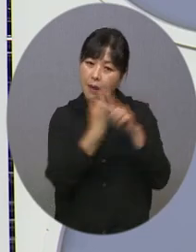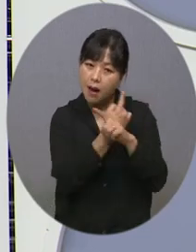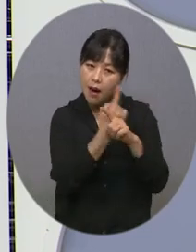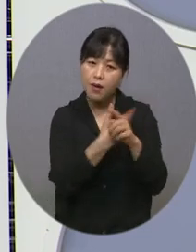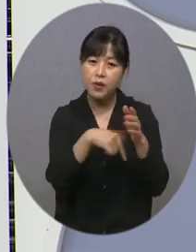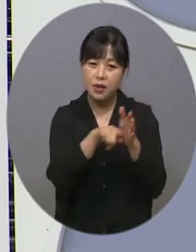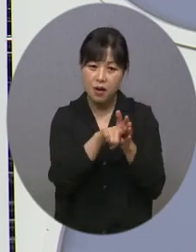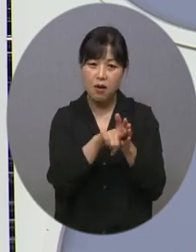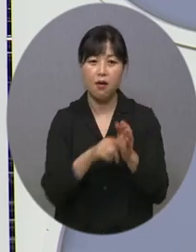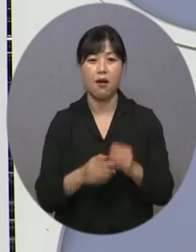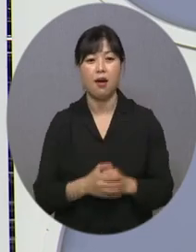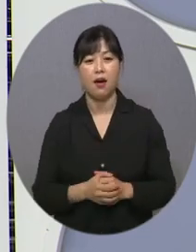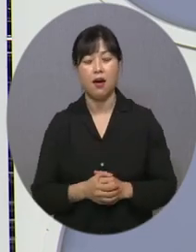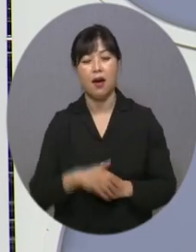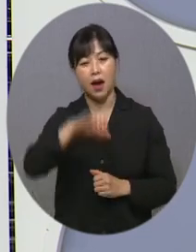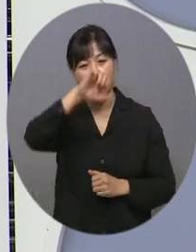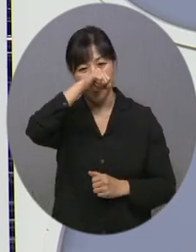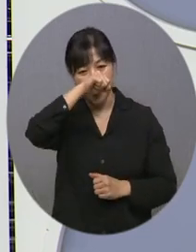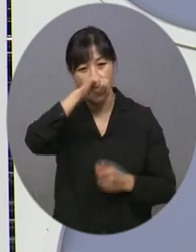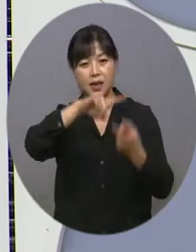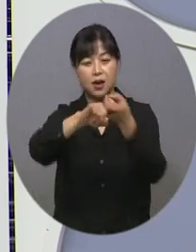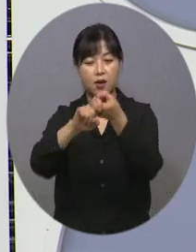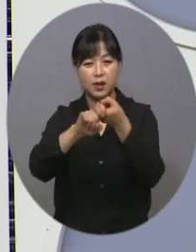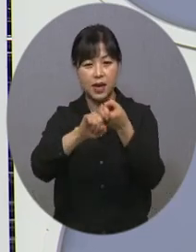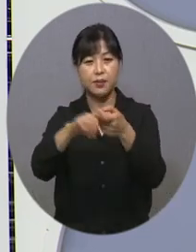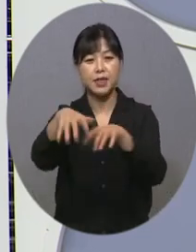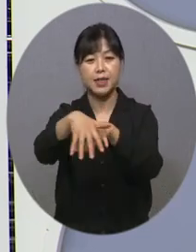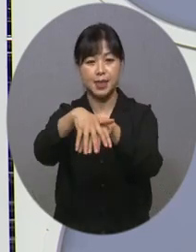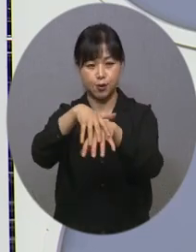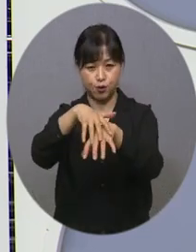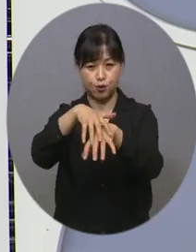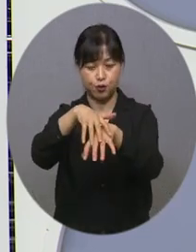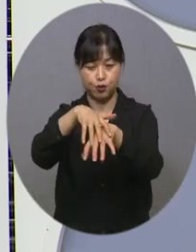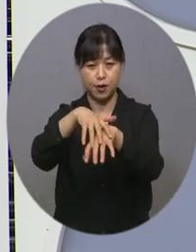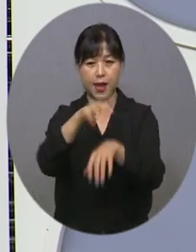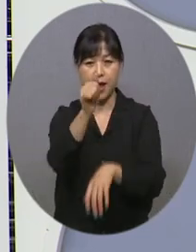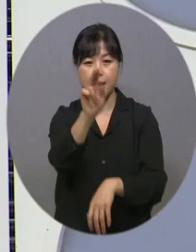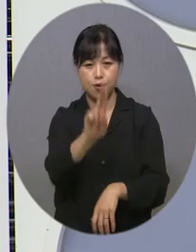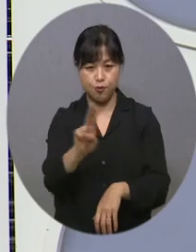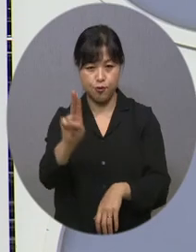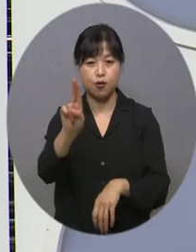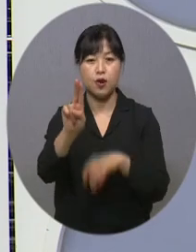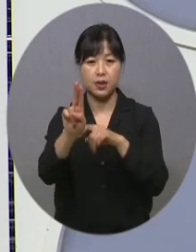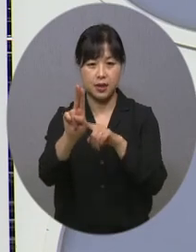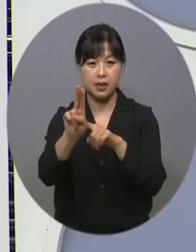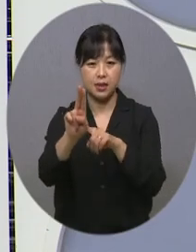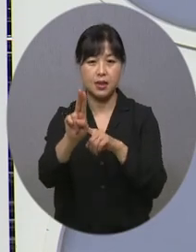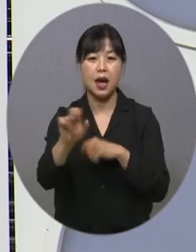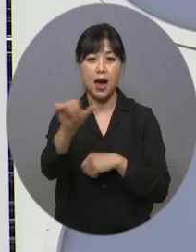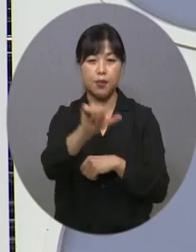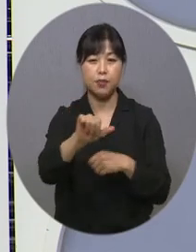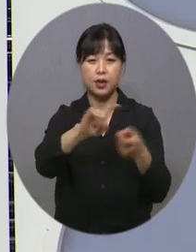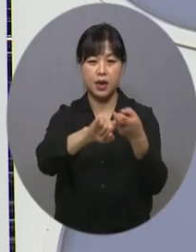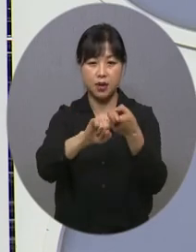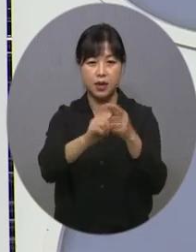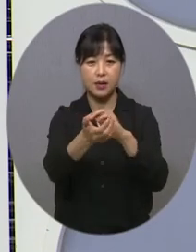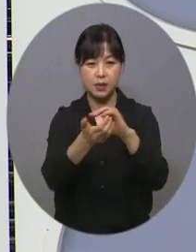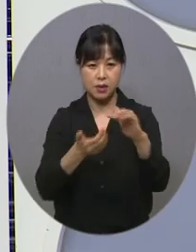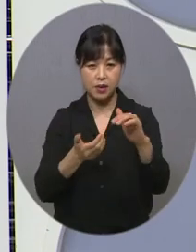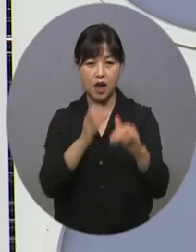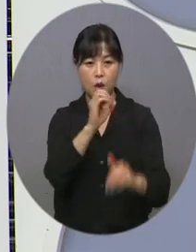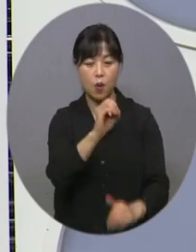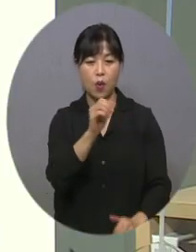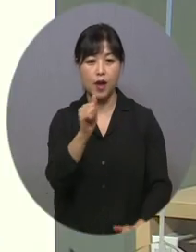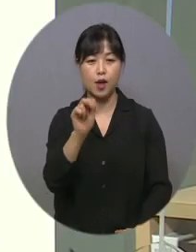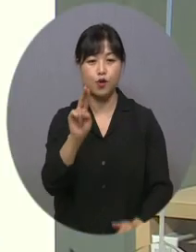이제 그 아프리카 연합 기구라는 게 이제 AU 아프리카 연합 전에 AU라고 있어요.